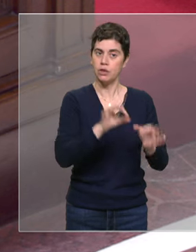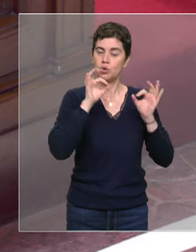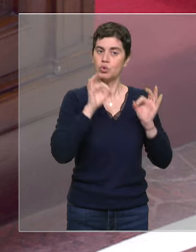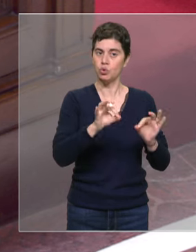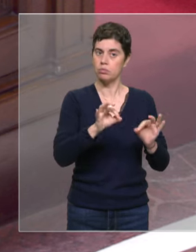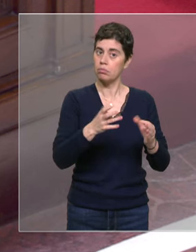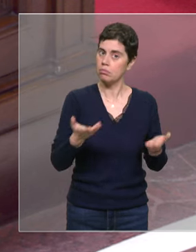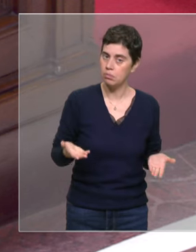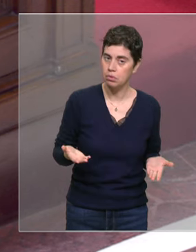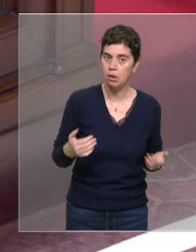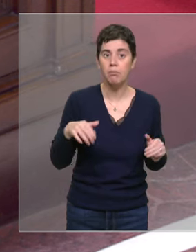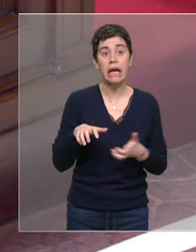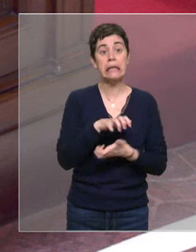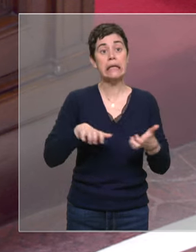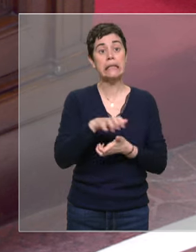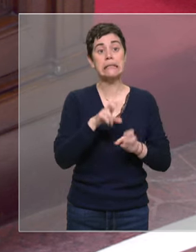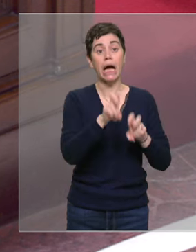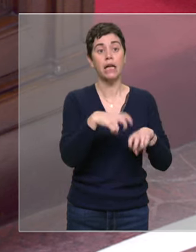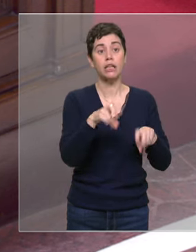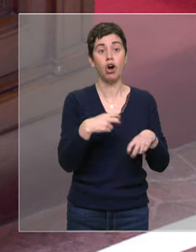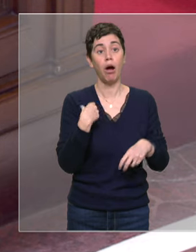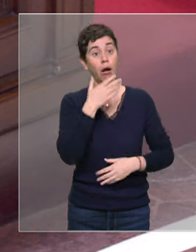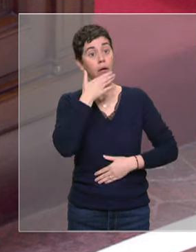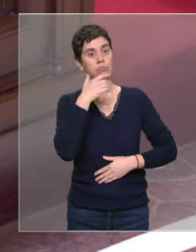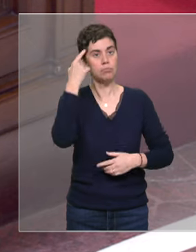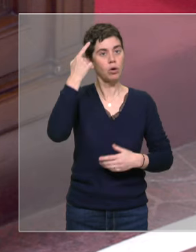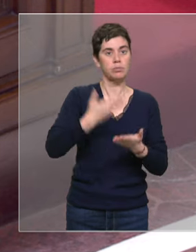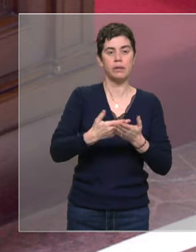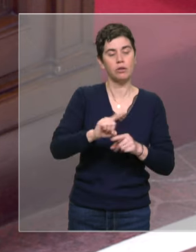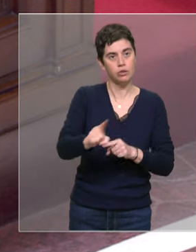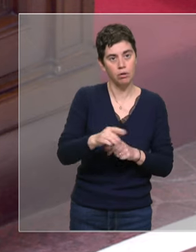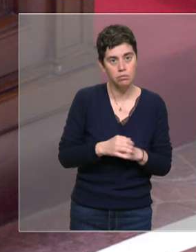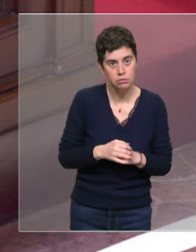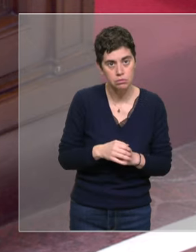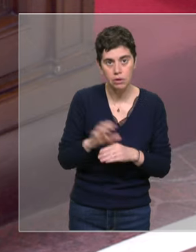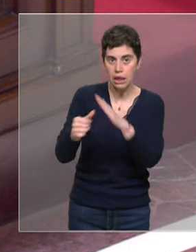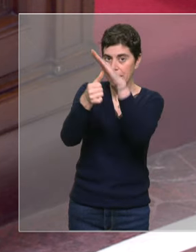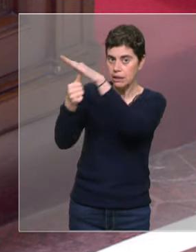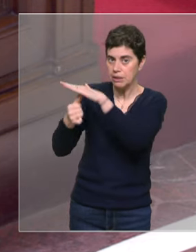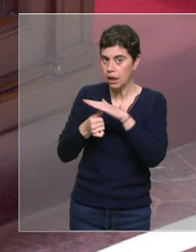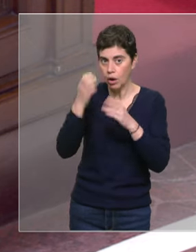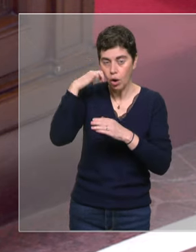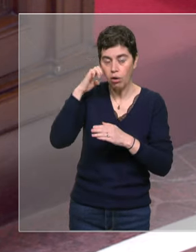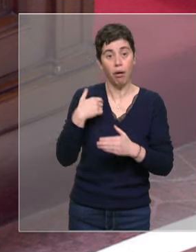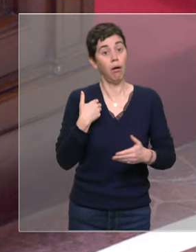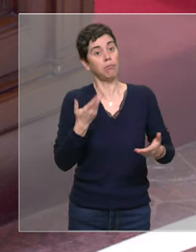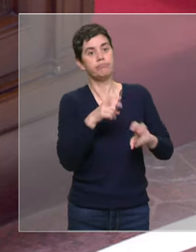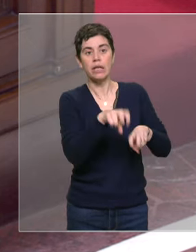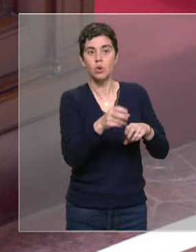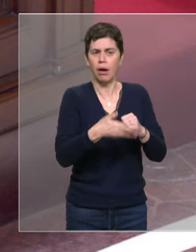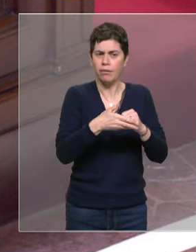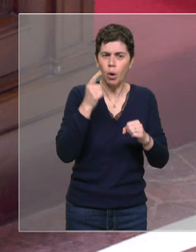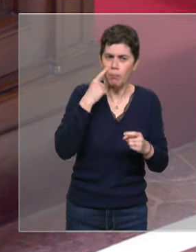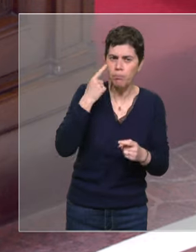nous n'avons pas attendu la crise agricole qui frappe en ce moment les capitales européennes pour nous engager aux côtés de nos agriculteurs. Ça a été